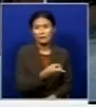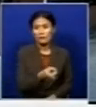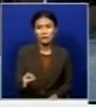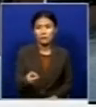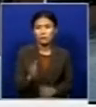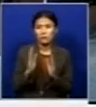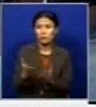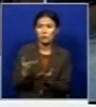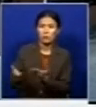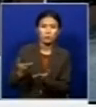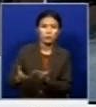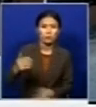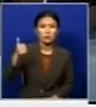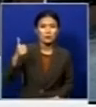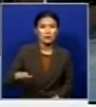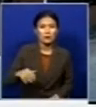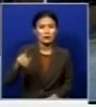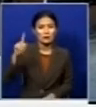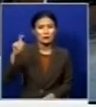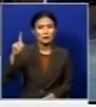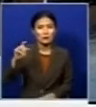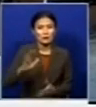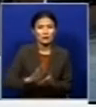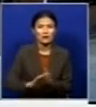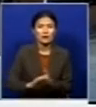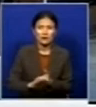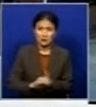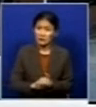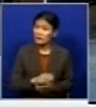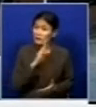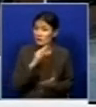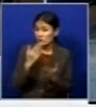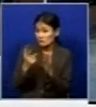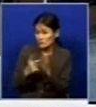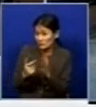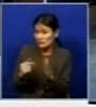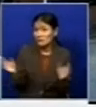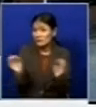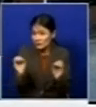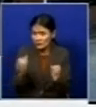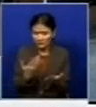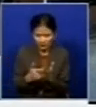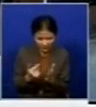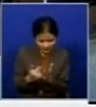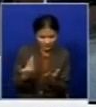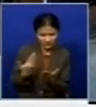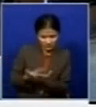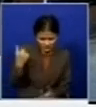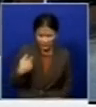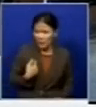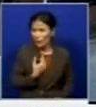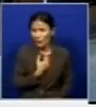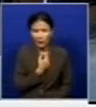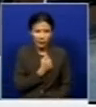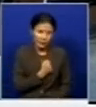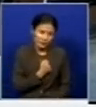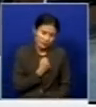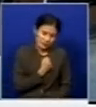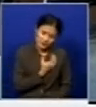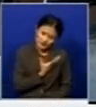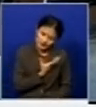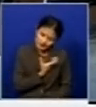รักษาผู้ป่วยถ้าไม่มียาถ้ายาแพงมันทุกข์ทรมานนะครับท่านประธ